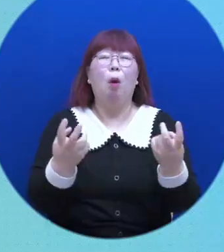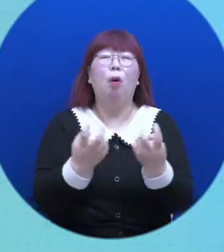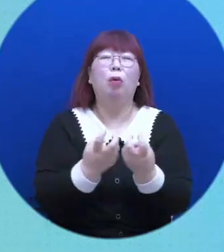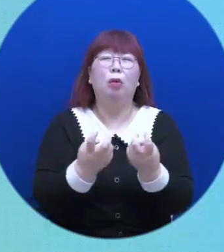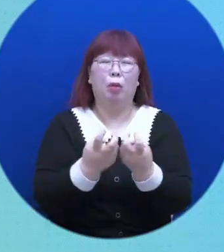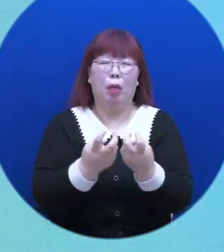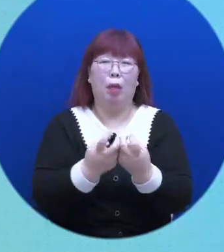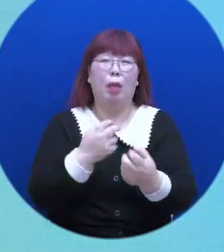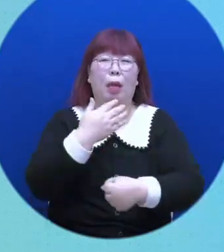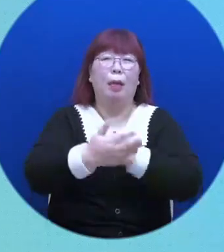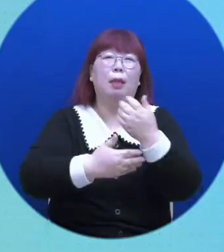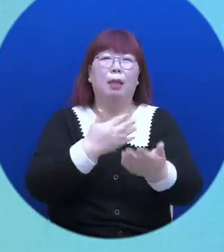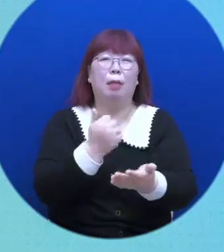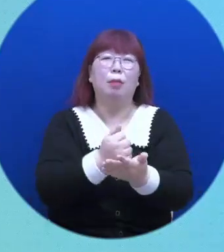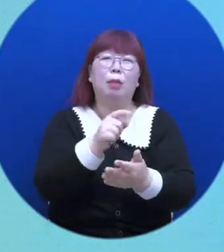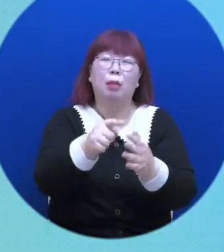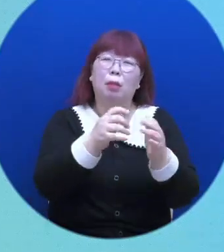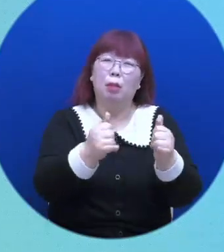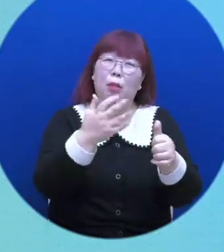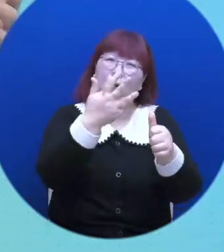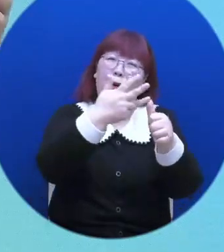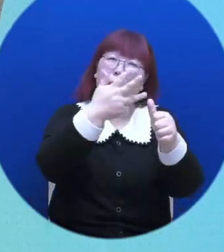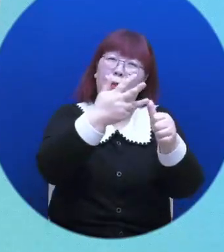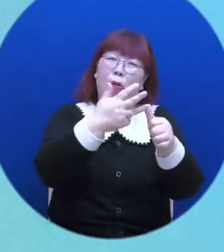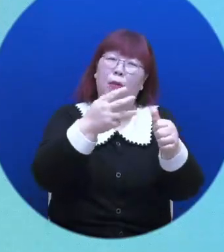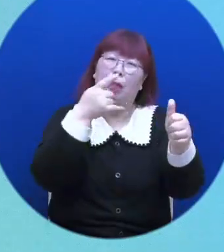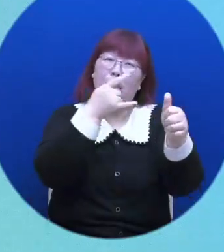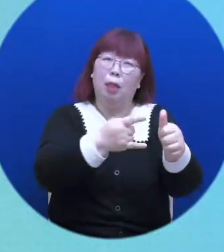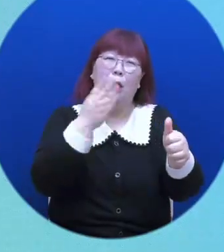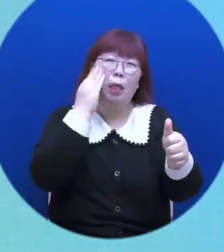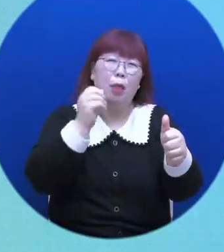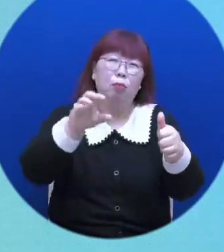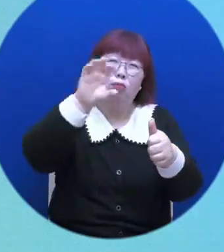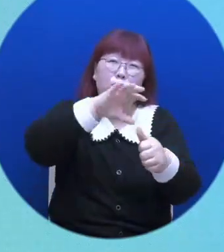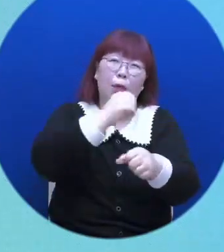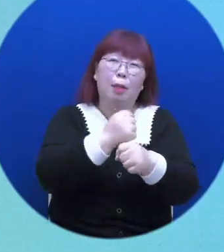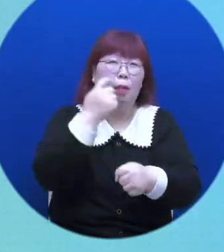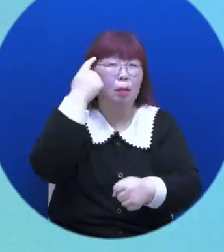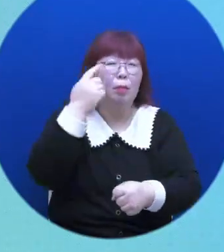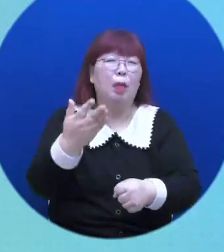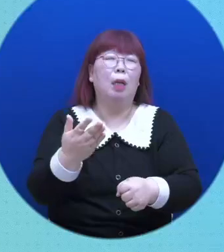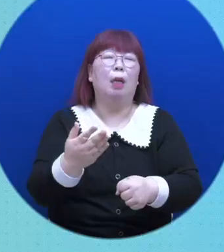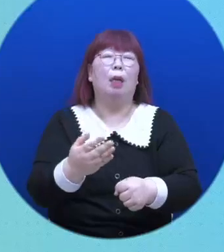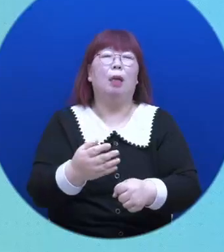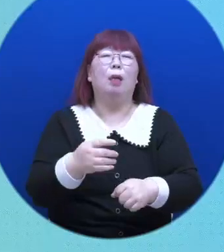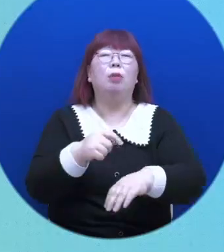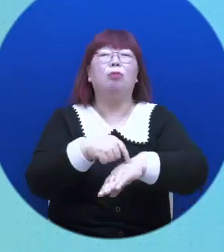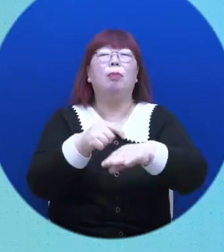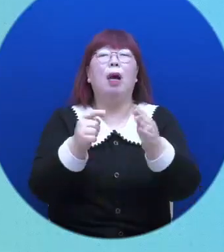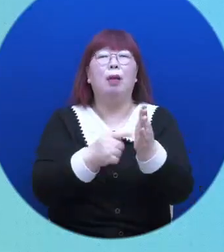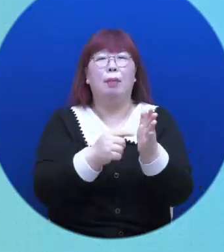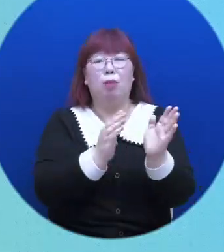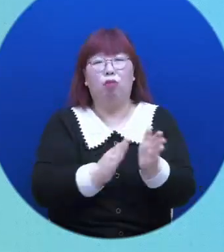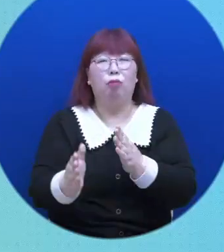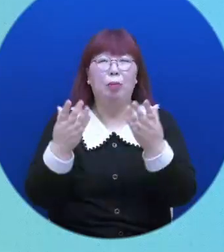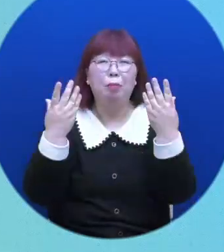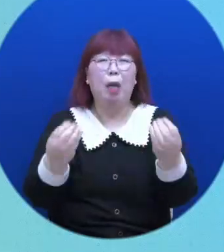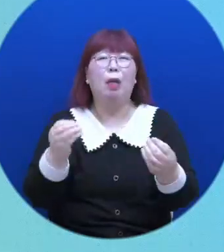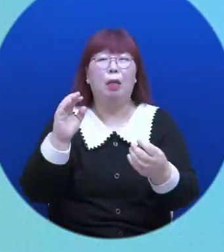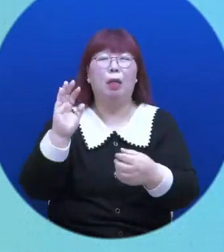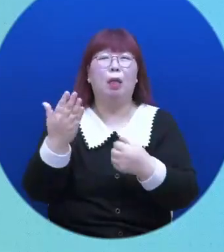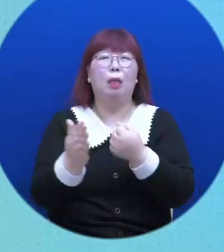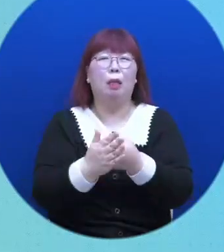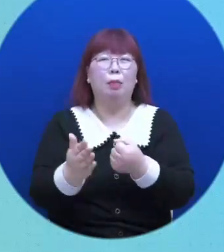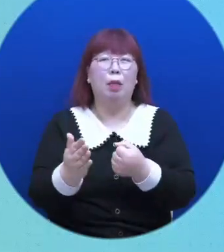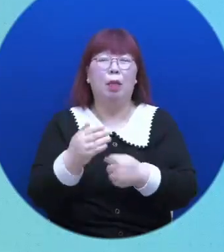하나님께서는 그에게 기름 붓게 할까? 준비되어 있으니까. 무엇이? 마음이, 중심이. 그걸